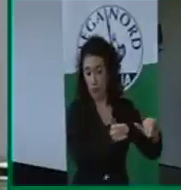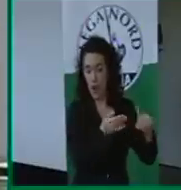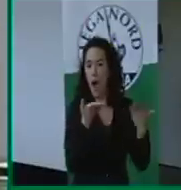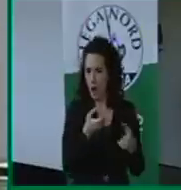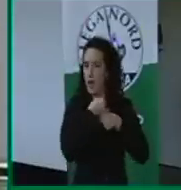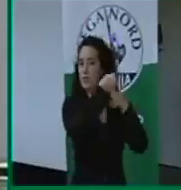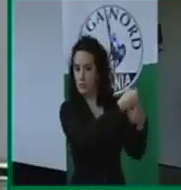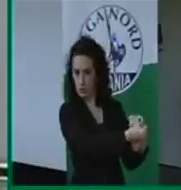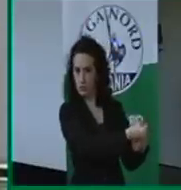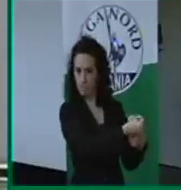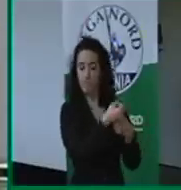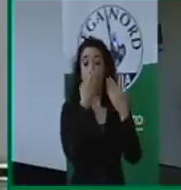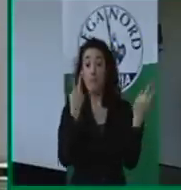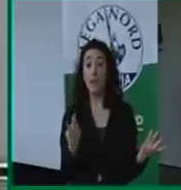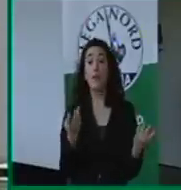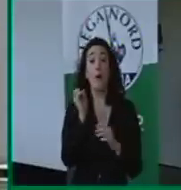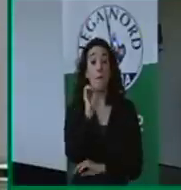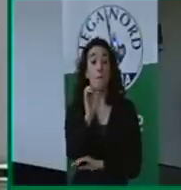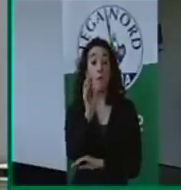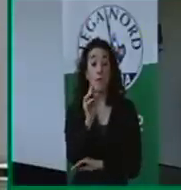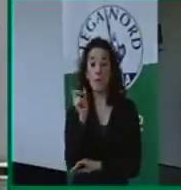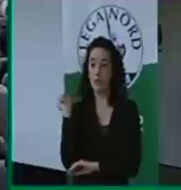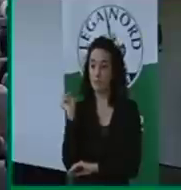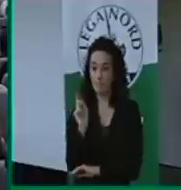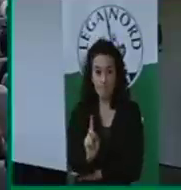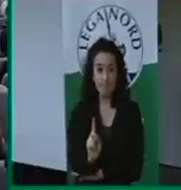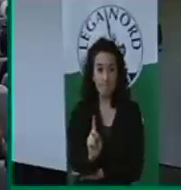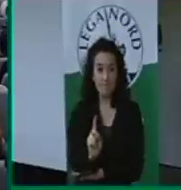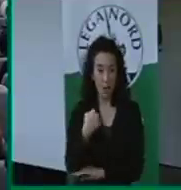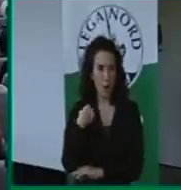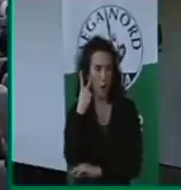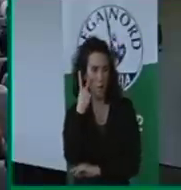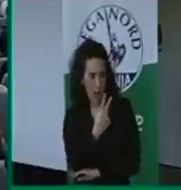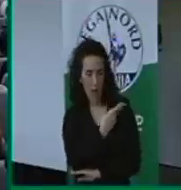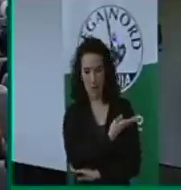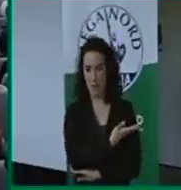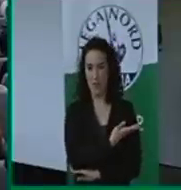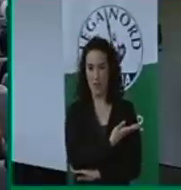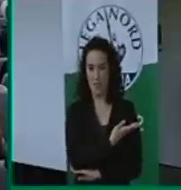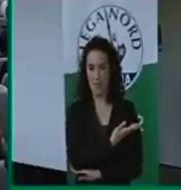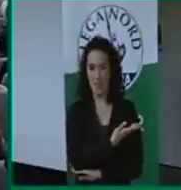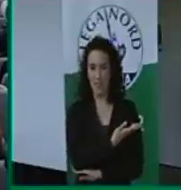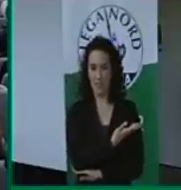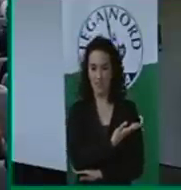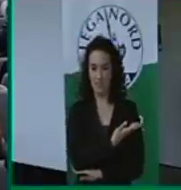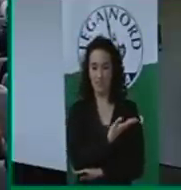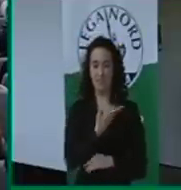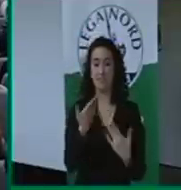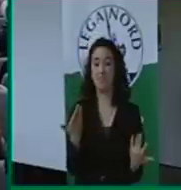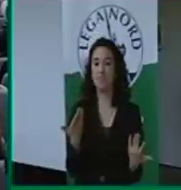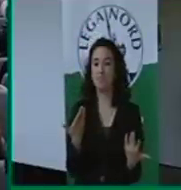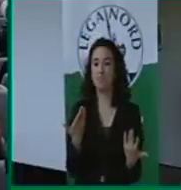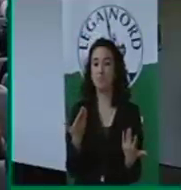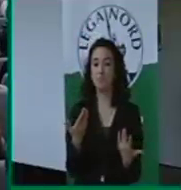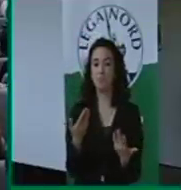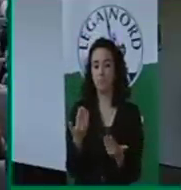ascoltare Però c'è un professore che ci ha raggiunto io lo vedo eh Allora l'altro giorno